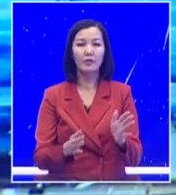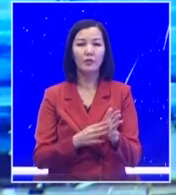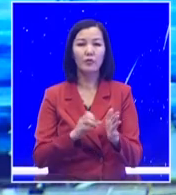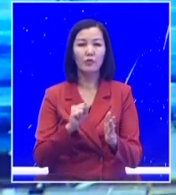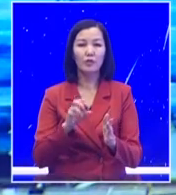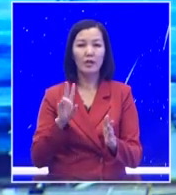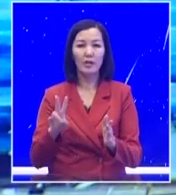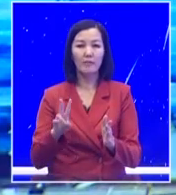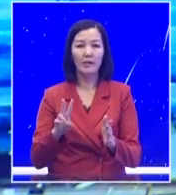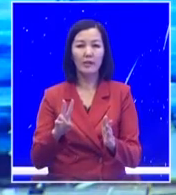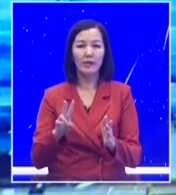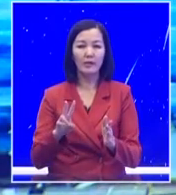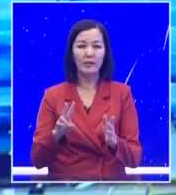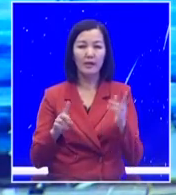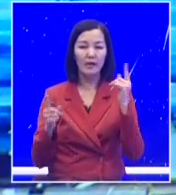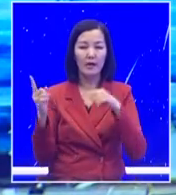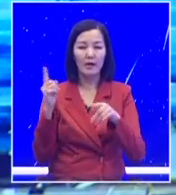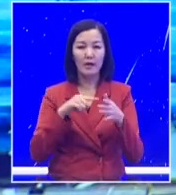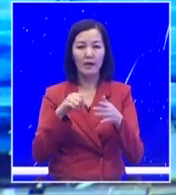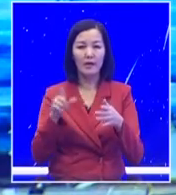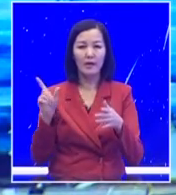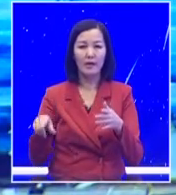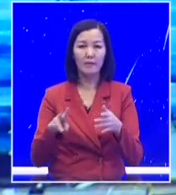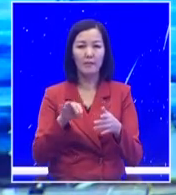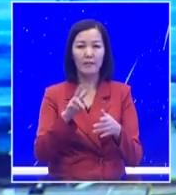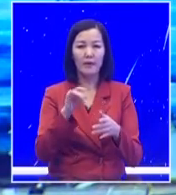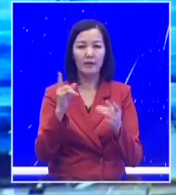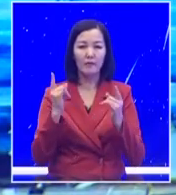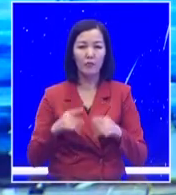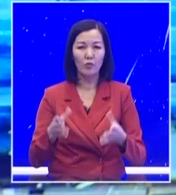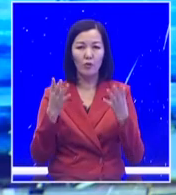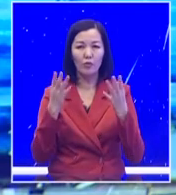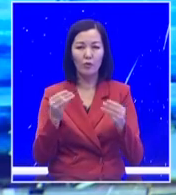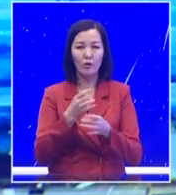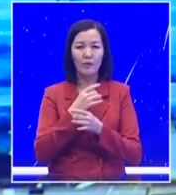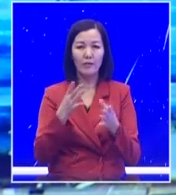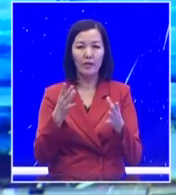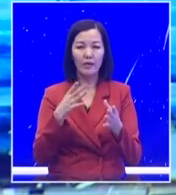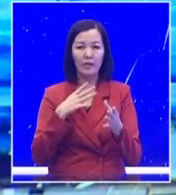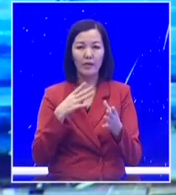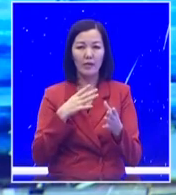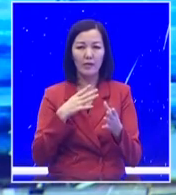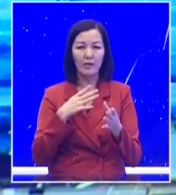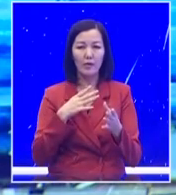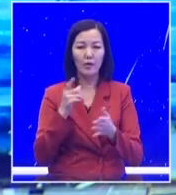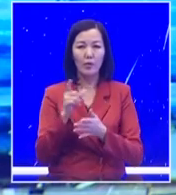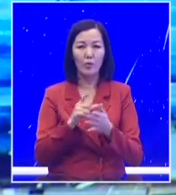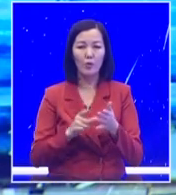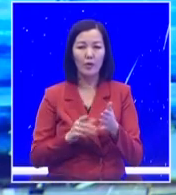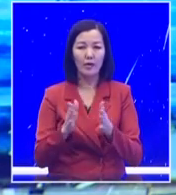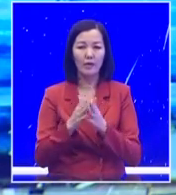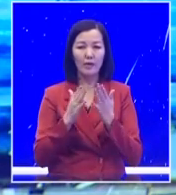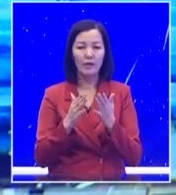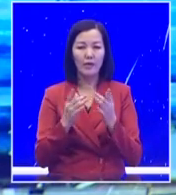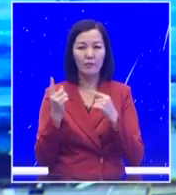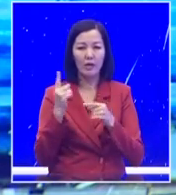Тоғызыншы ақпан ақын хан Тәңірінің мұзбалағы Мұқағали Мақатаевтың туған күні. Мерейлі датаға орай артында өлмейтін өлең өшпейтін